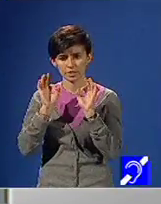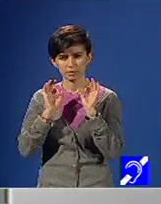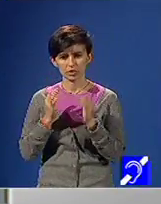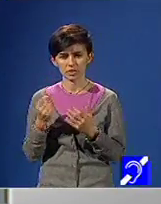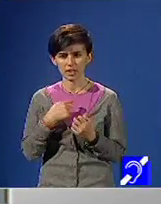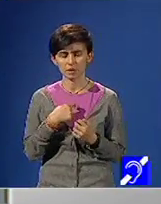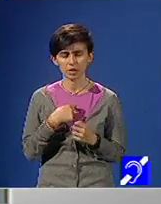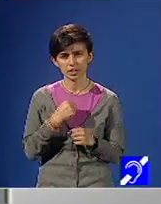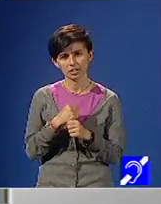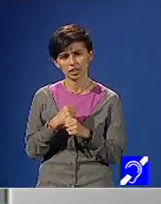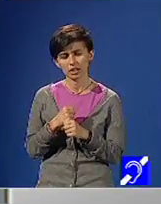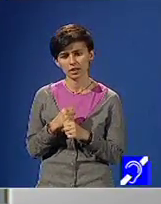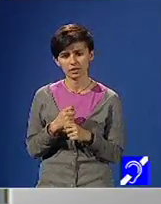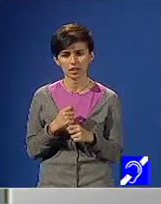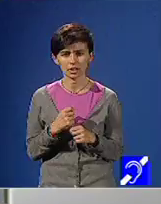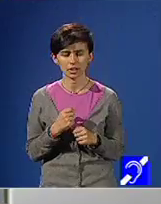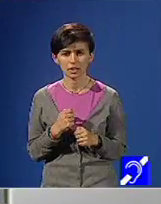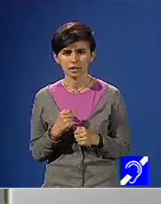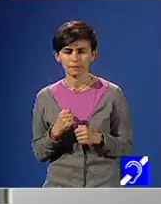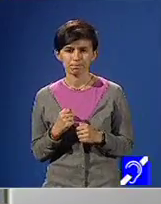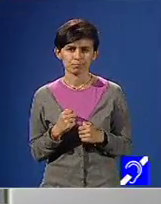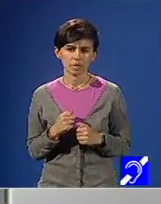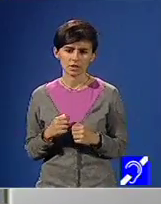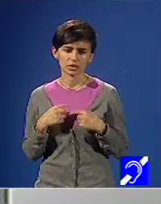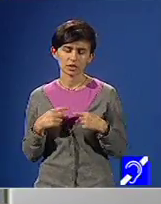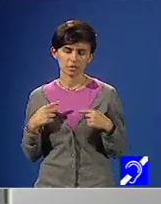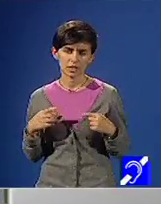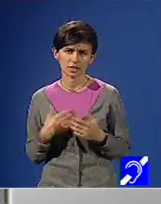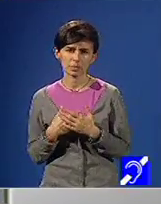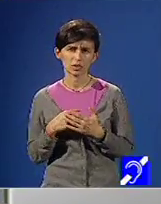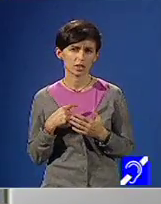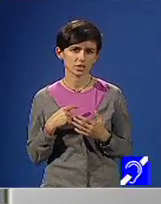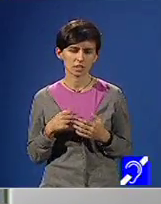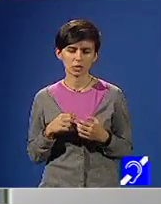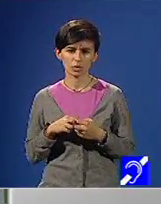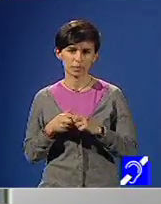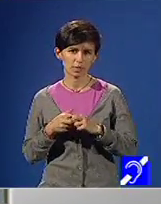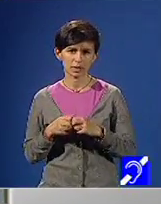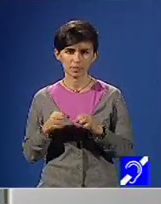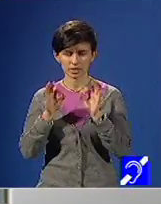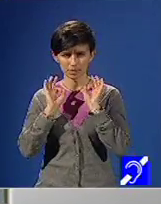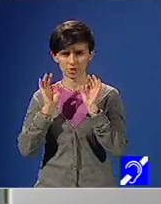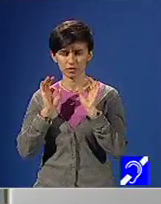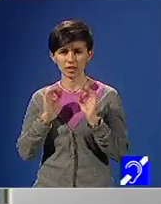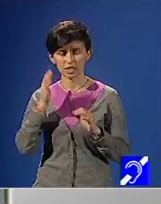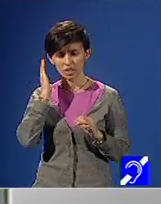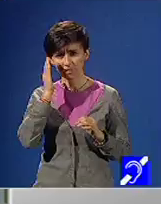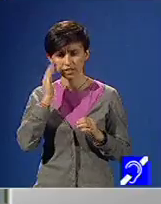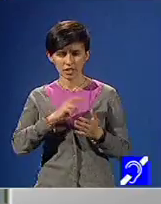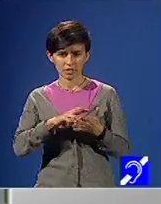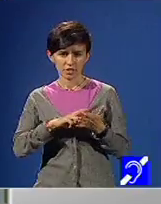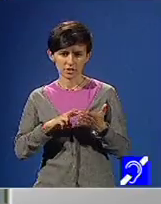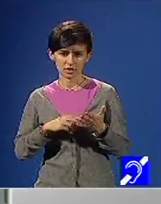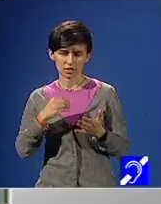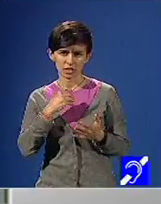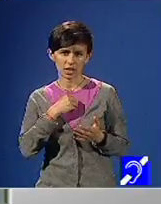diagnosticul diferențial, pentru că este o tulburare specifică de învățare. Deci este citirea afectată ca urmare a intervenției